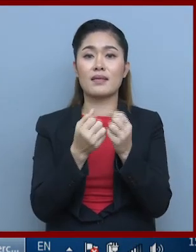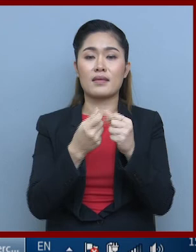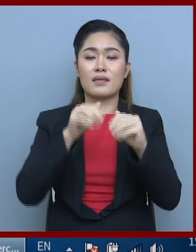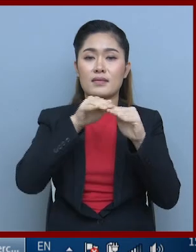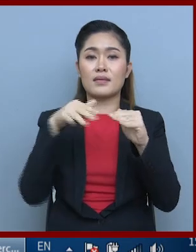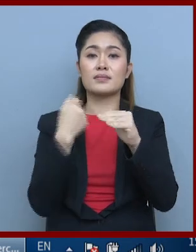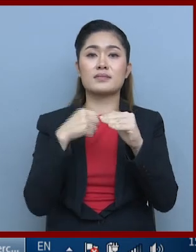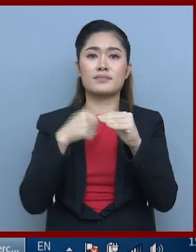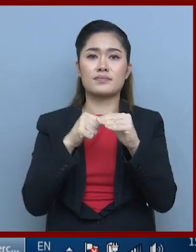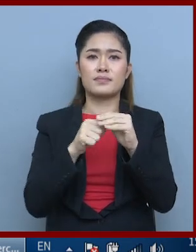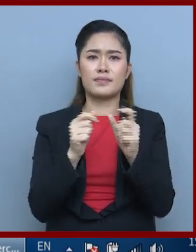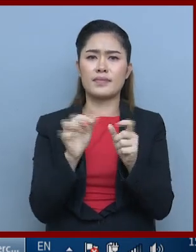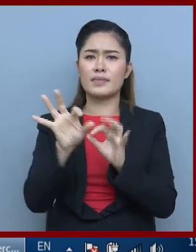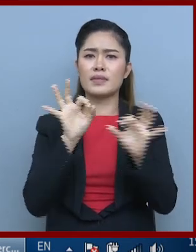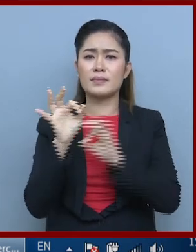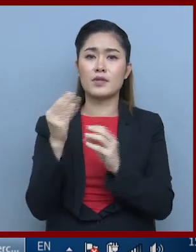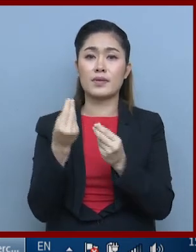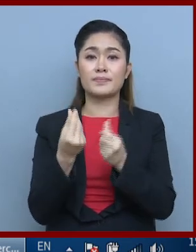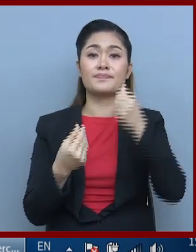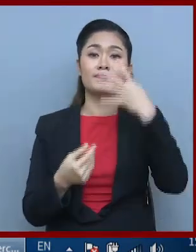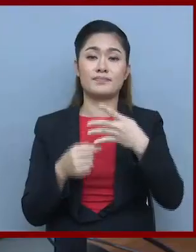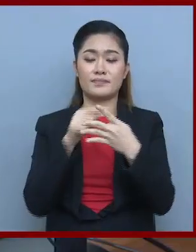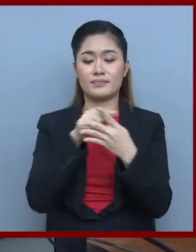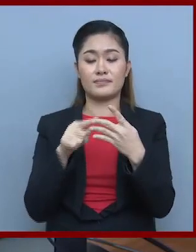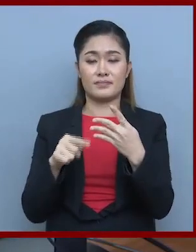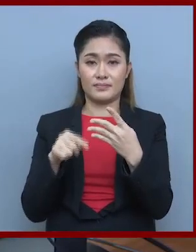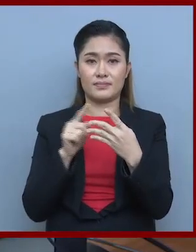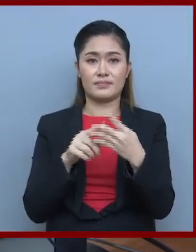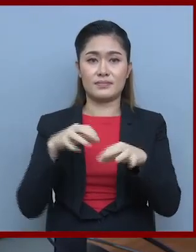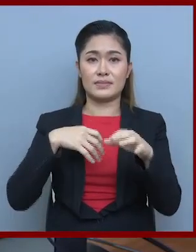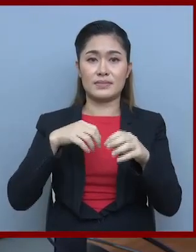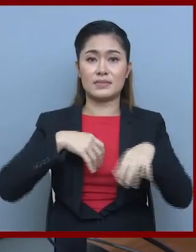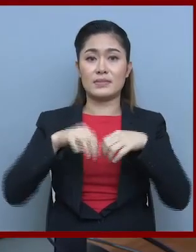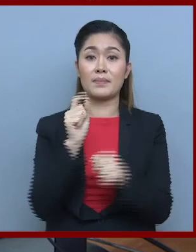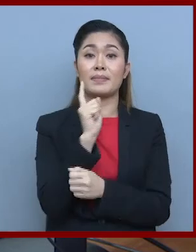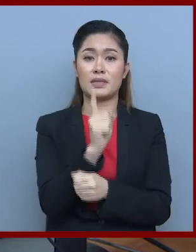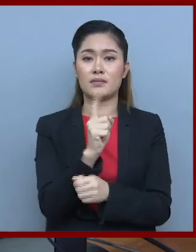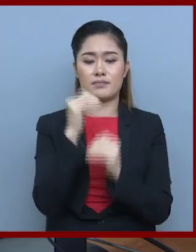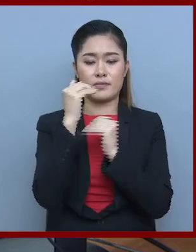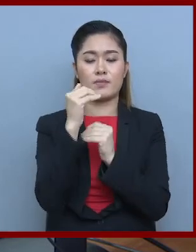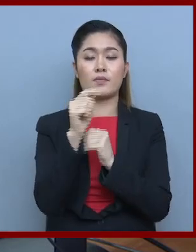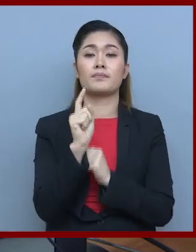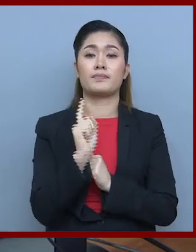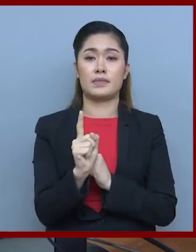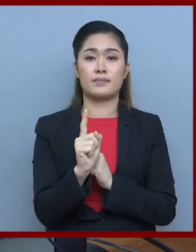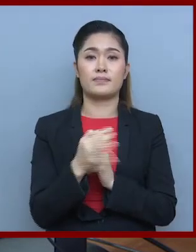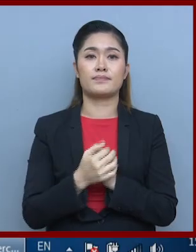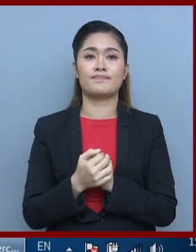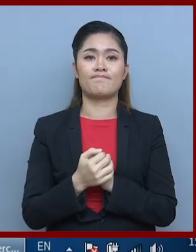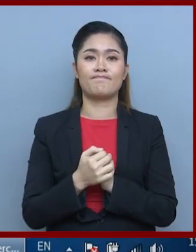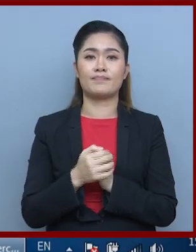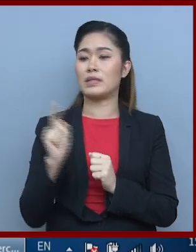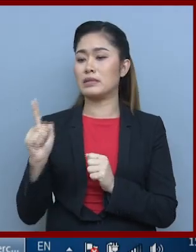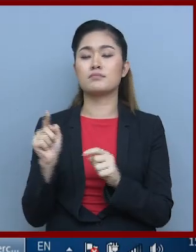ทีนี้เขายกมาแค่กี่บิตนักศึกษา4บิตนะครับสมมติว่าเราตรงนี้เราเซตเป็น1ไบนารี่เป็น1ค่าเดซิมอลก็คือ